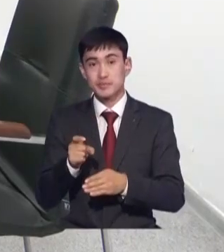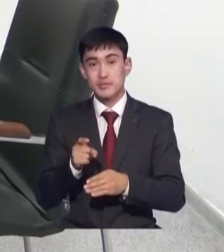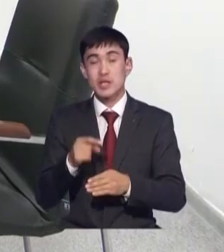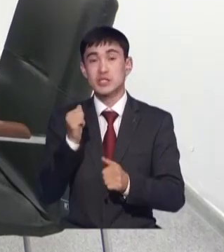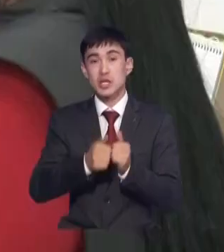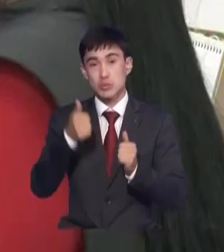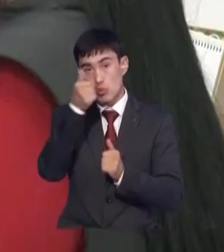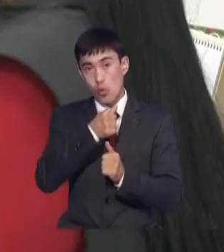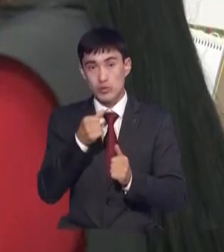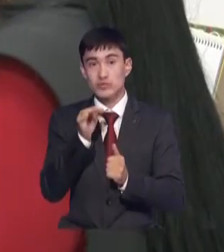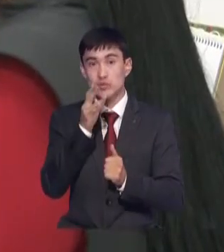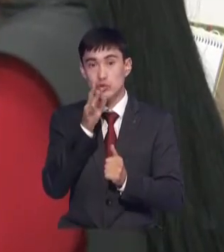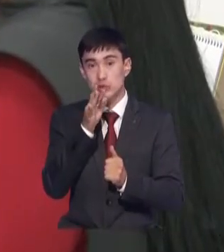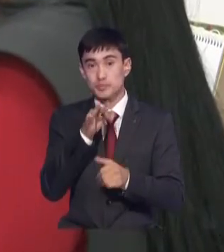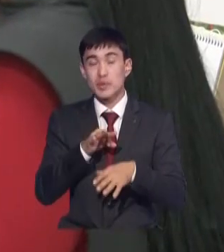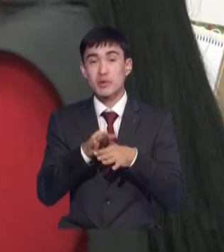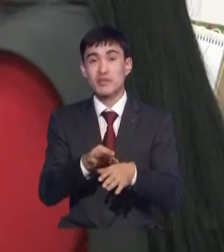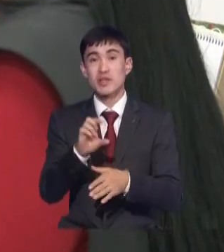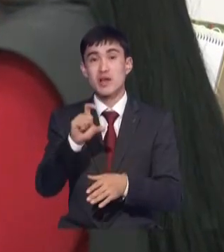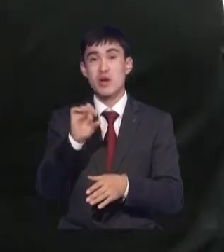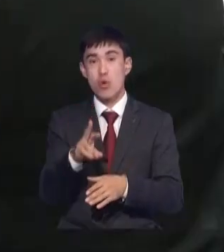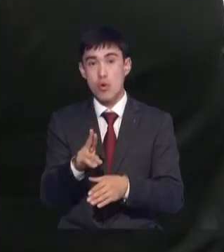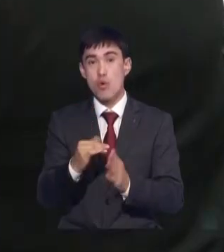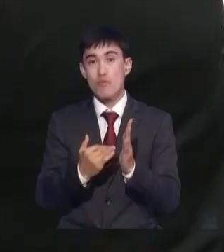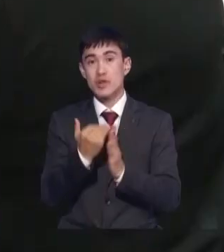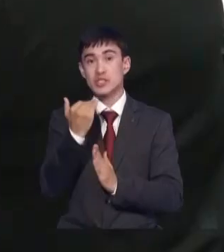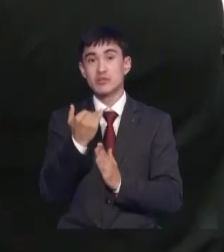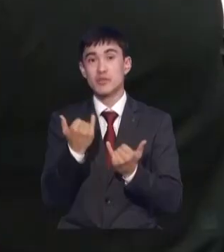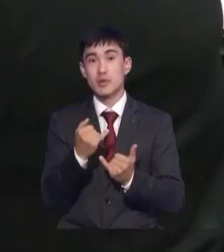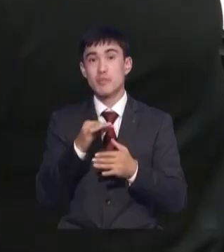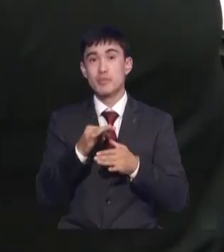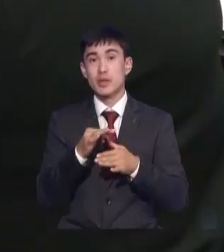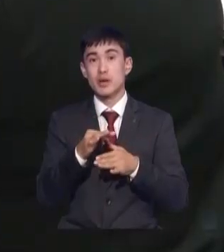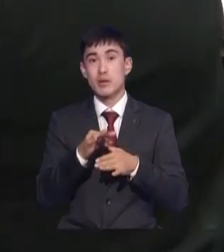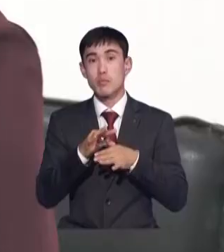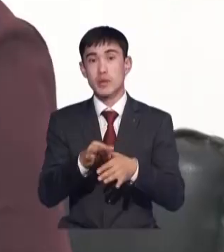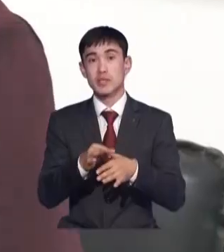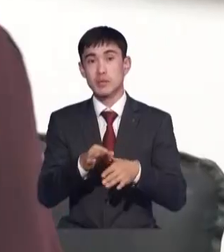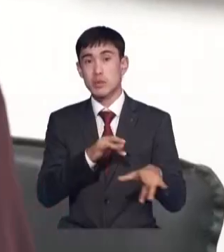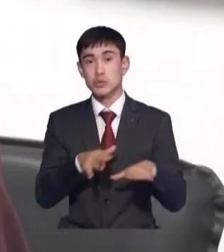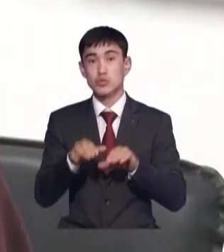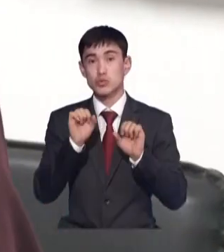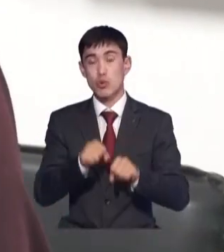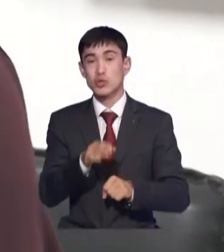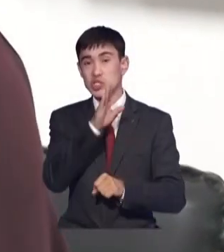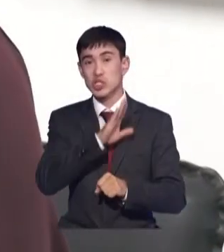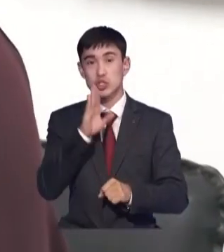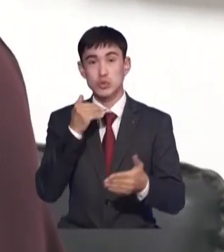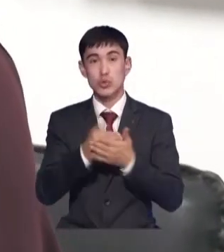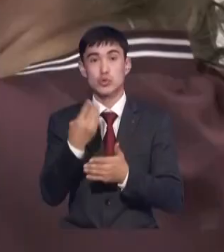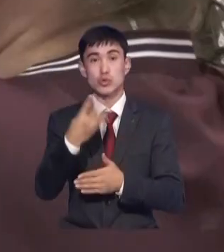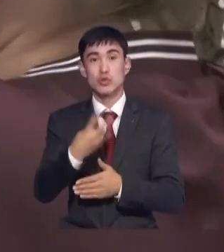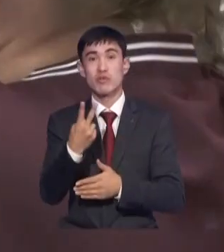с каждым годом возраст для проведения ЭКО увеличивается, и теперь пройти процедуру смогут женщины